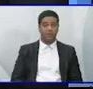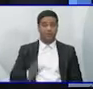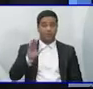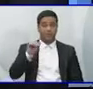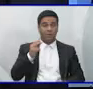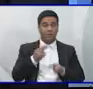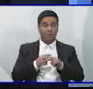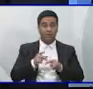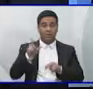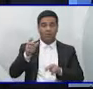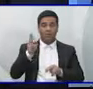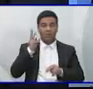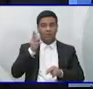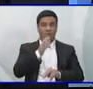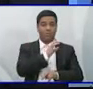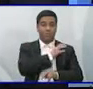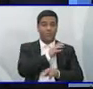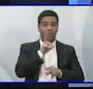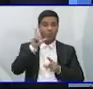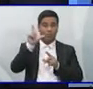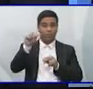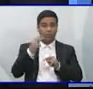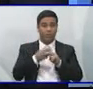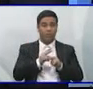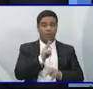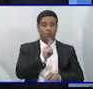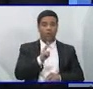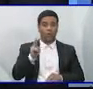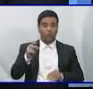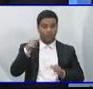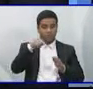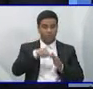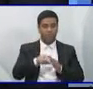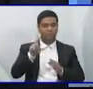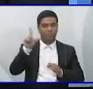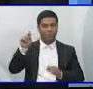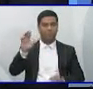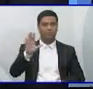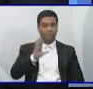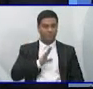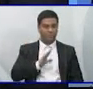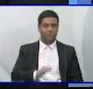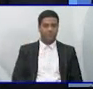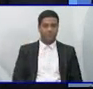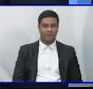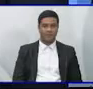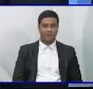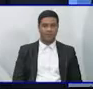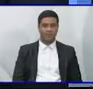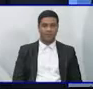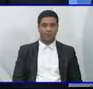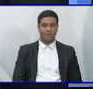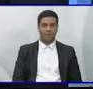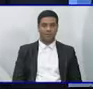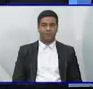yuborganini ko'rishimiz mumkin. Va bu elchilarning orasida Qoraqalpoqlarning ham beylari bor